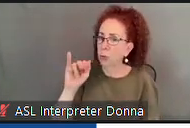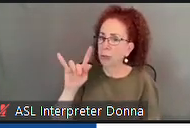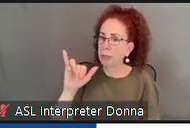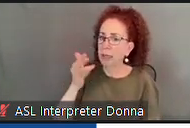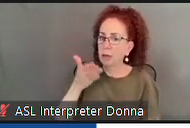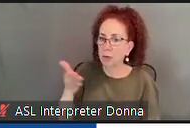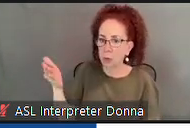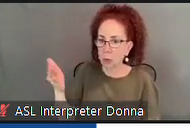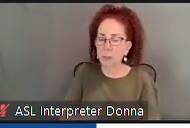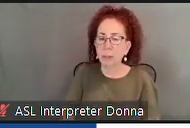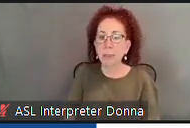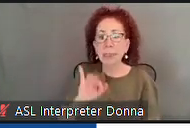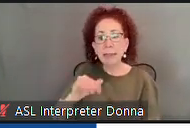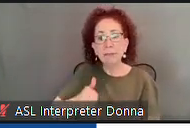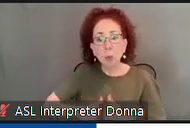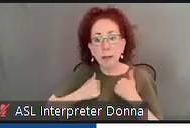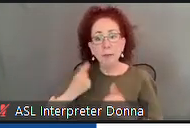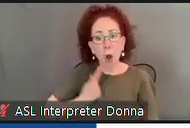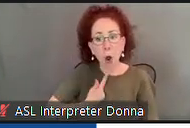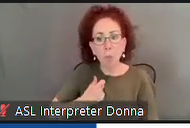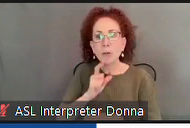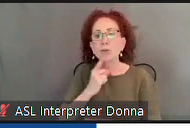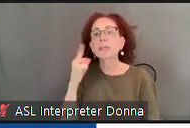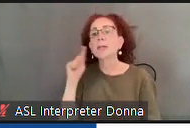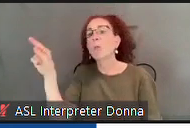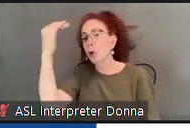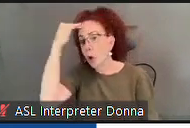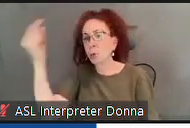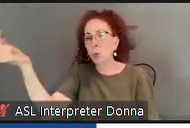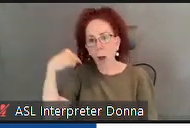所以之后呢，我们可以帮大家提供信息。